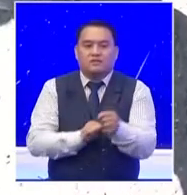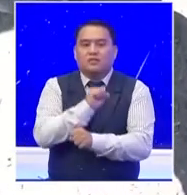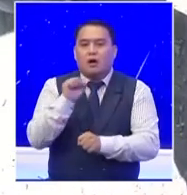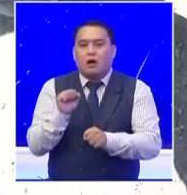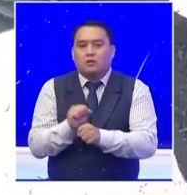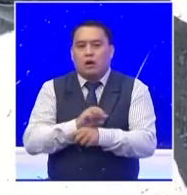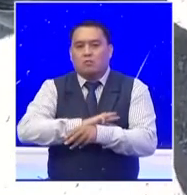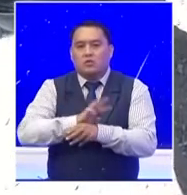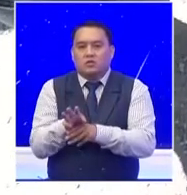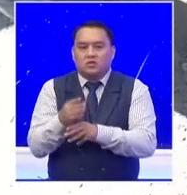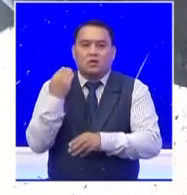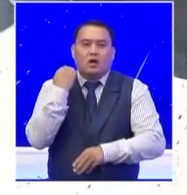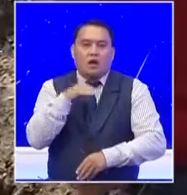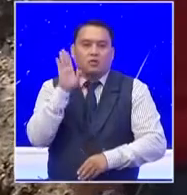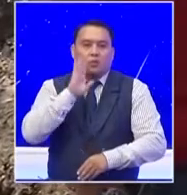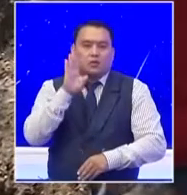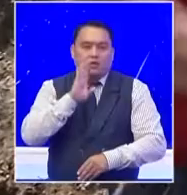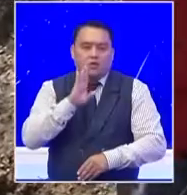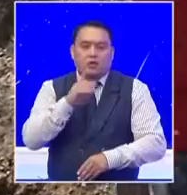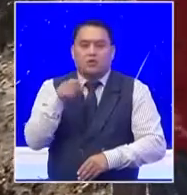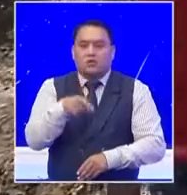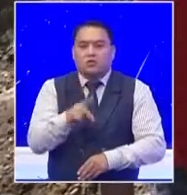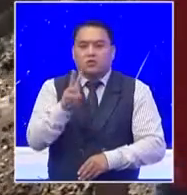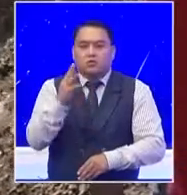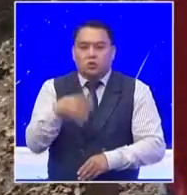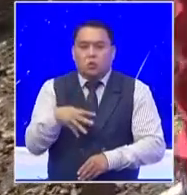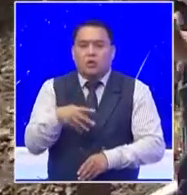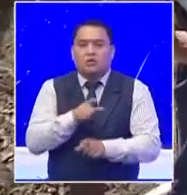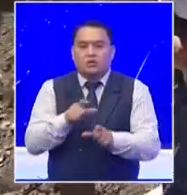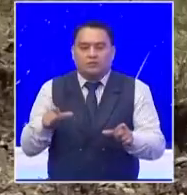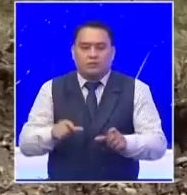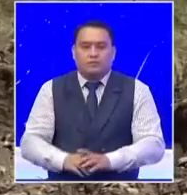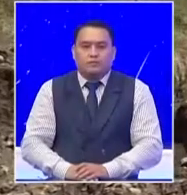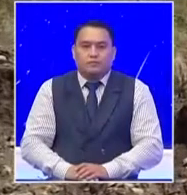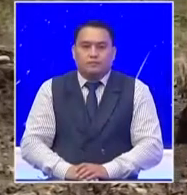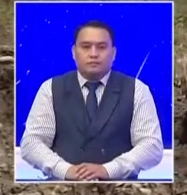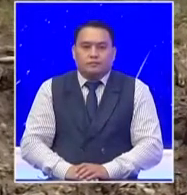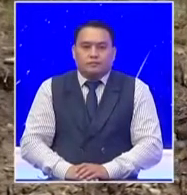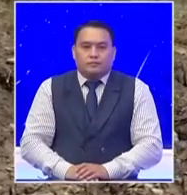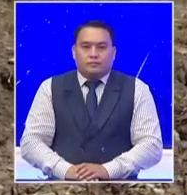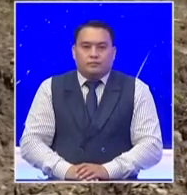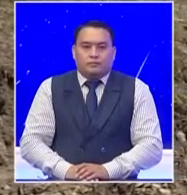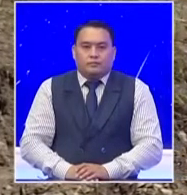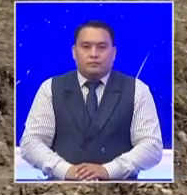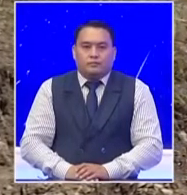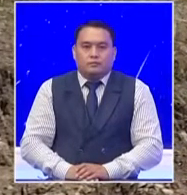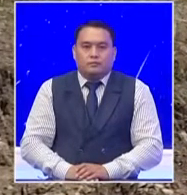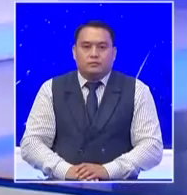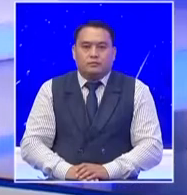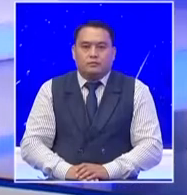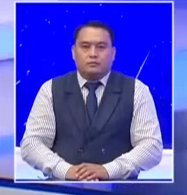сооружение обеспечит качественной питьевой водой 1040 жителей села Рудничный. Евгения Присяжная, Мади Байбасынов, телеканал ЖТСУ.